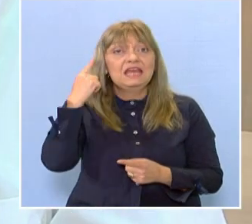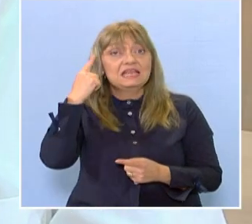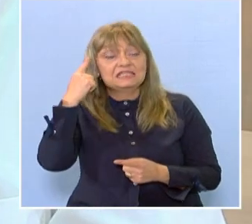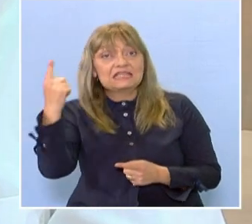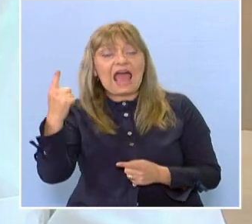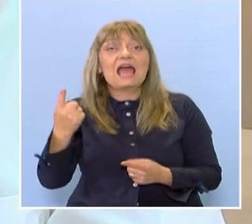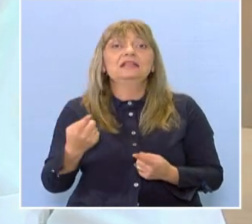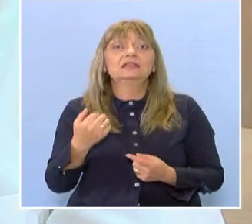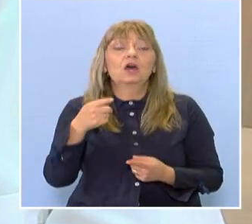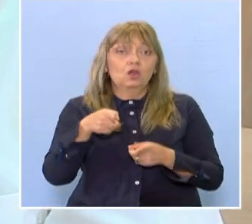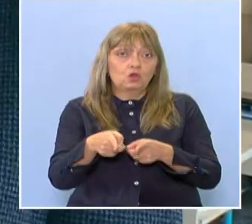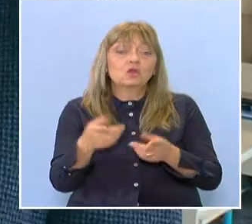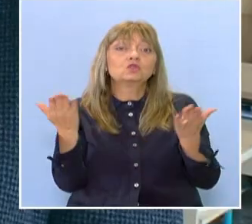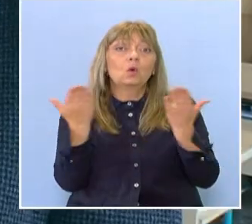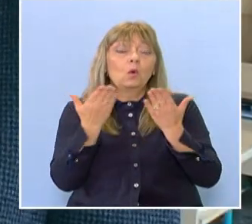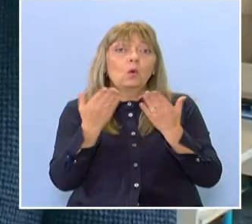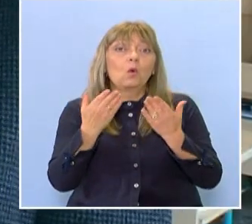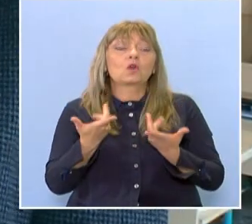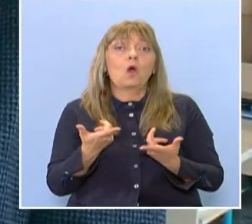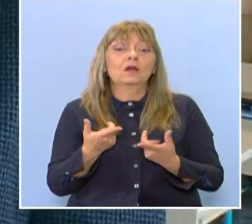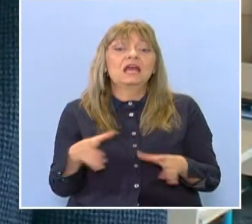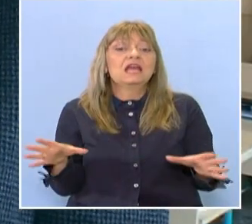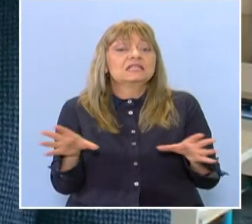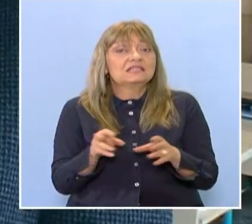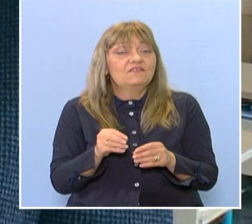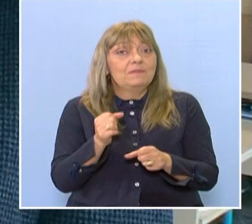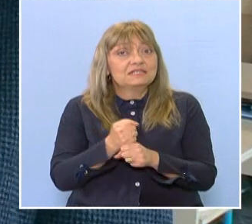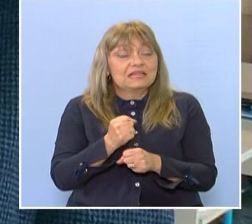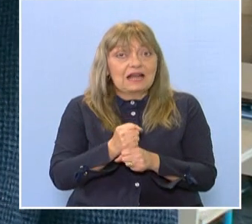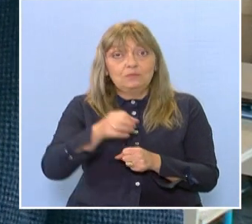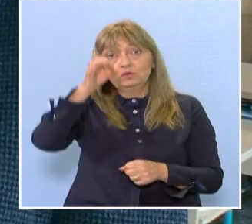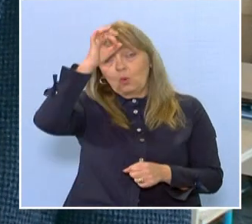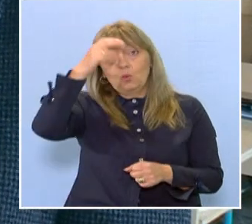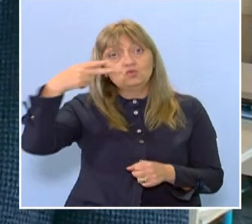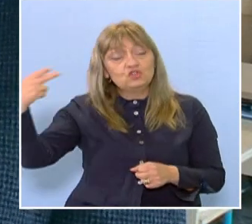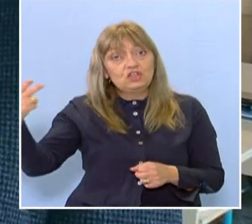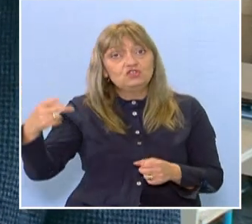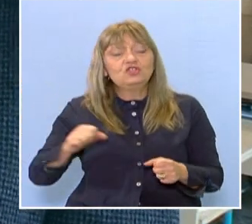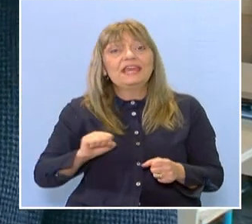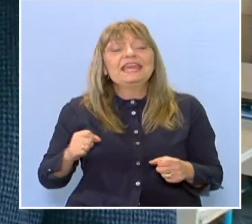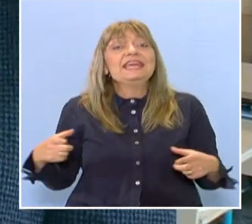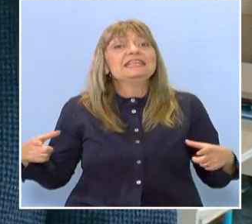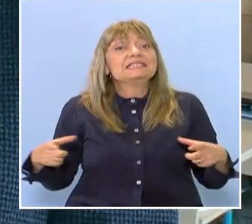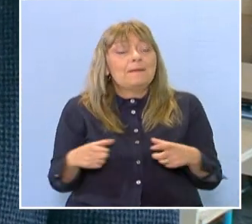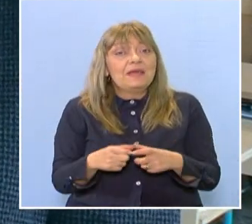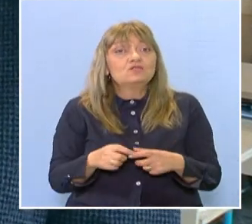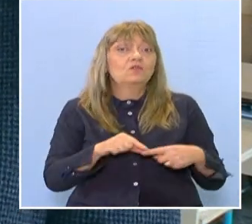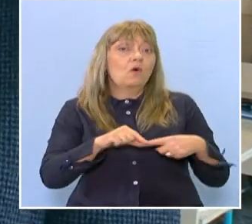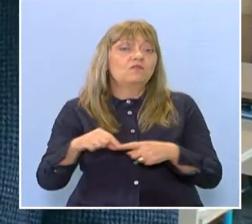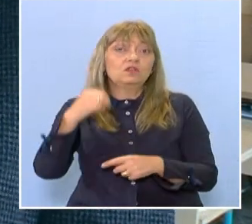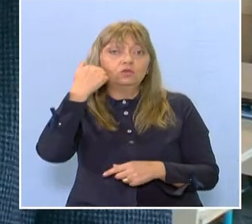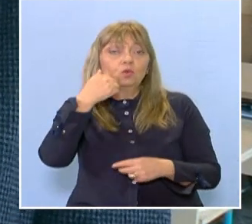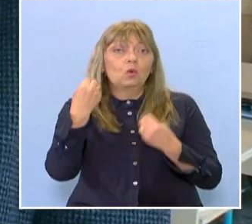възрастните. Съвместната работа, училище и семейство води до най-добрите резултати. И аз